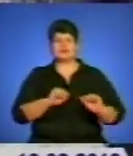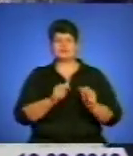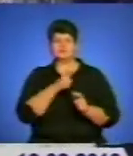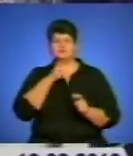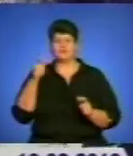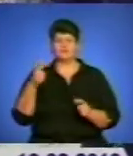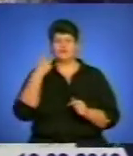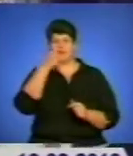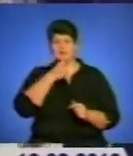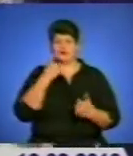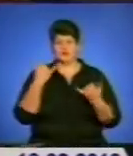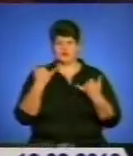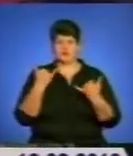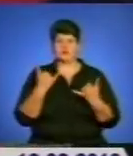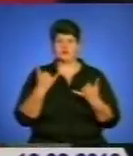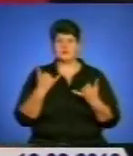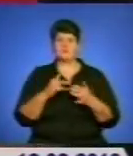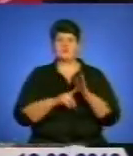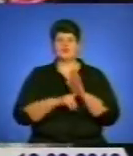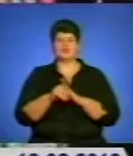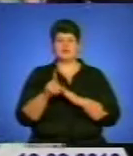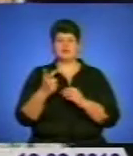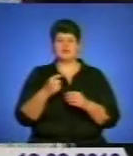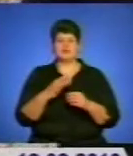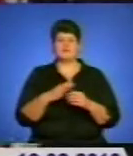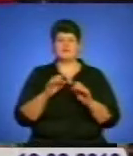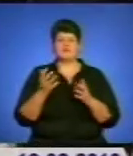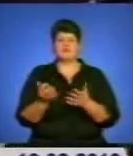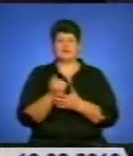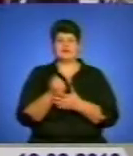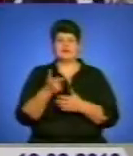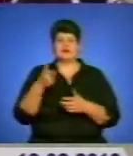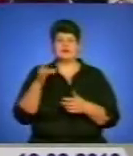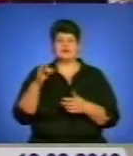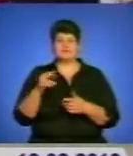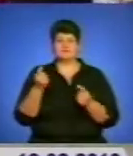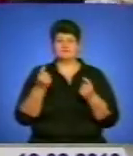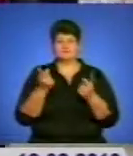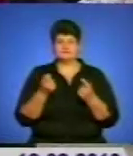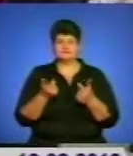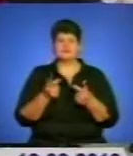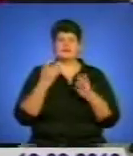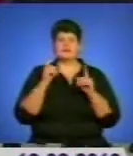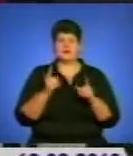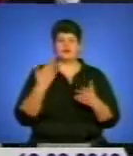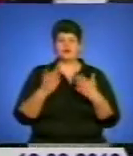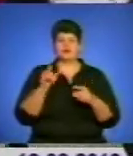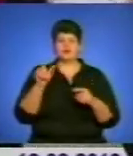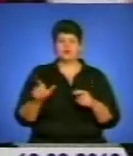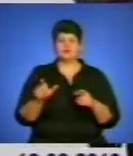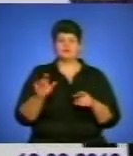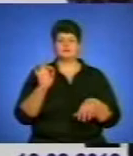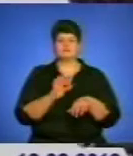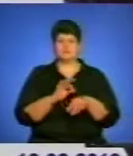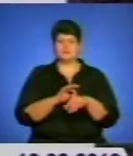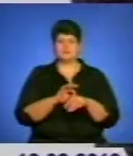рік. Якщо щепитися тепер, перед початком епідемії, вірогідність підхопити грип невисока. Навіть якщо людина захворіє недугами, не